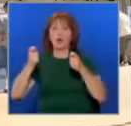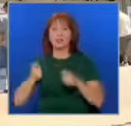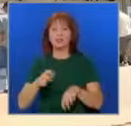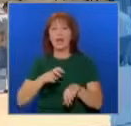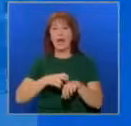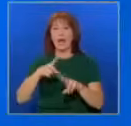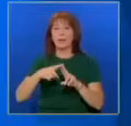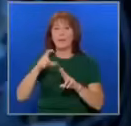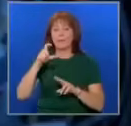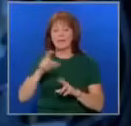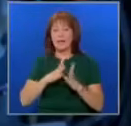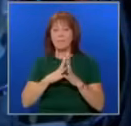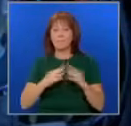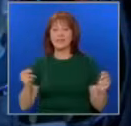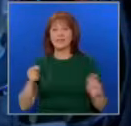без Пеевски.